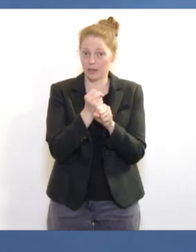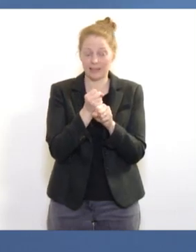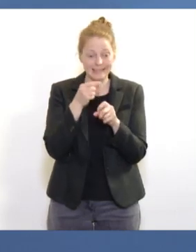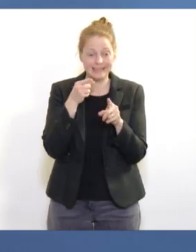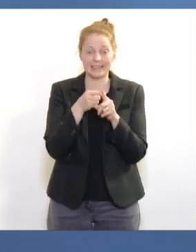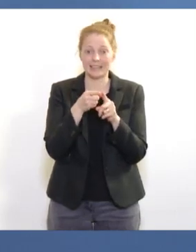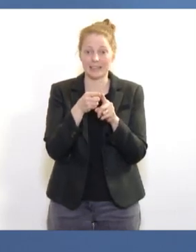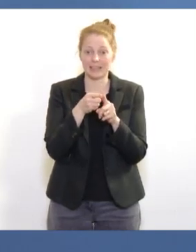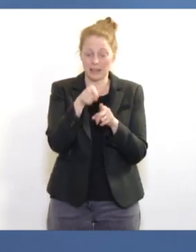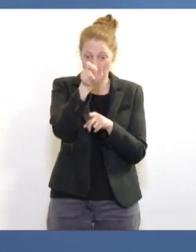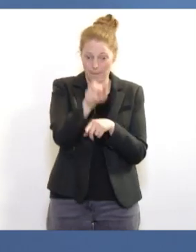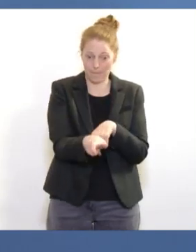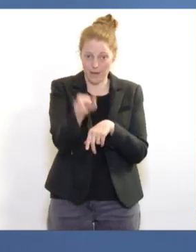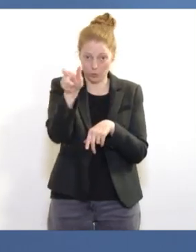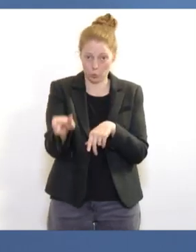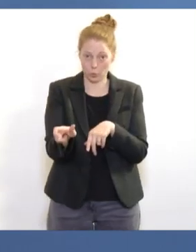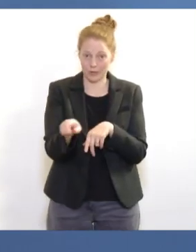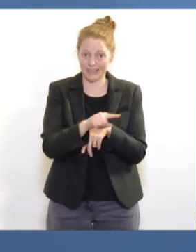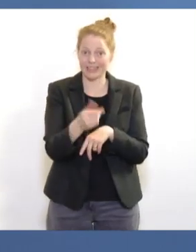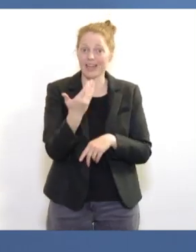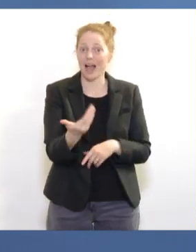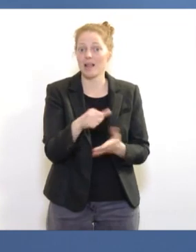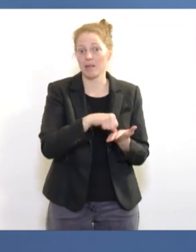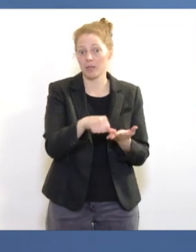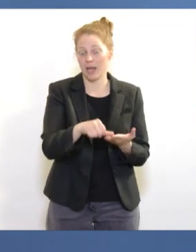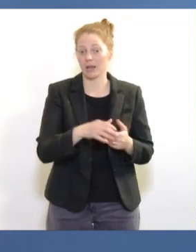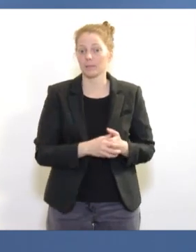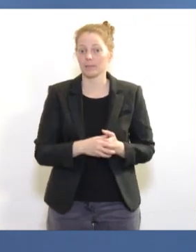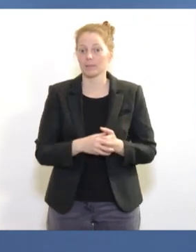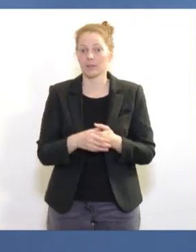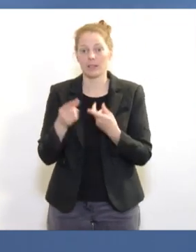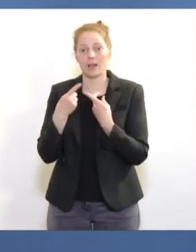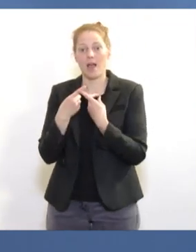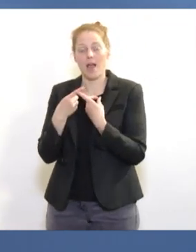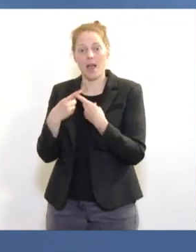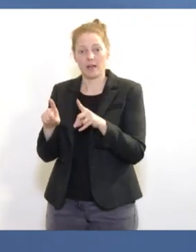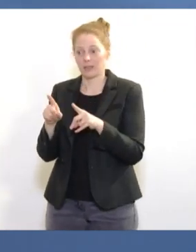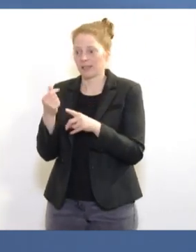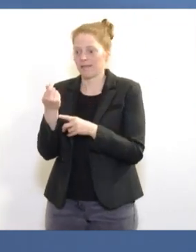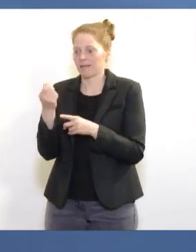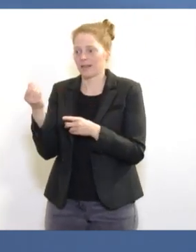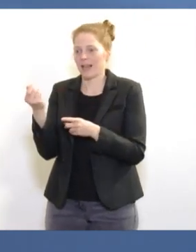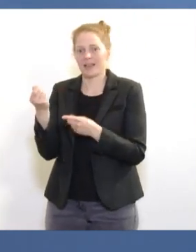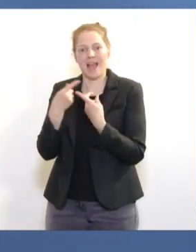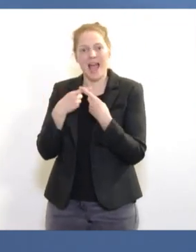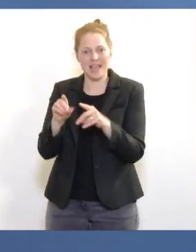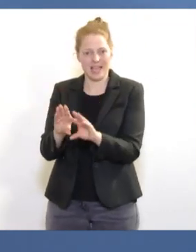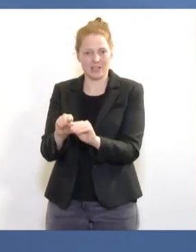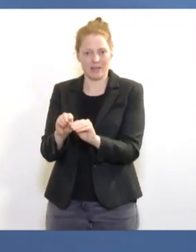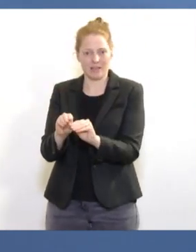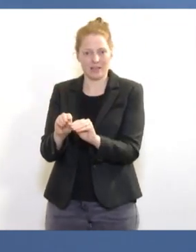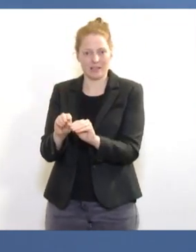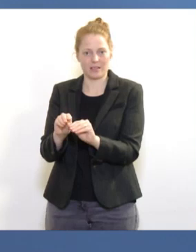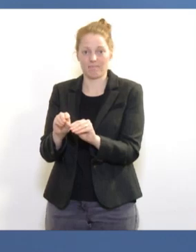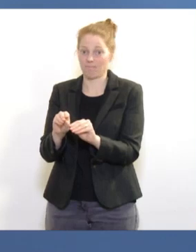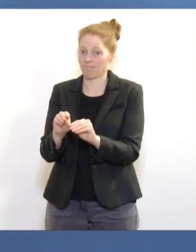zu bezahlen, die an den Betrieben arbeiten. Wenn ihn eine andere Verwendung mit denen suchen möchte, möchte ihn sich